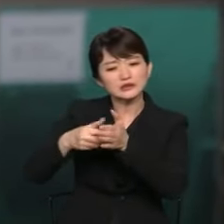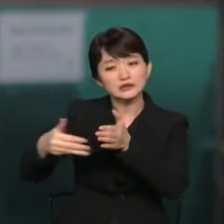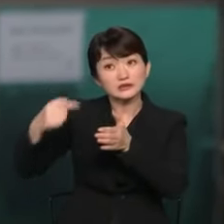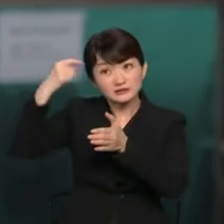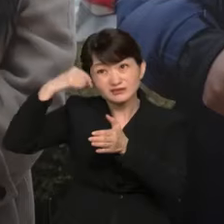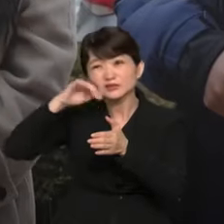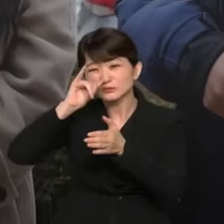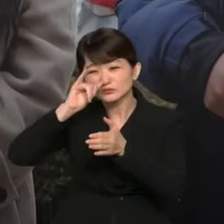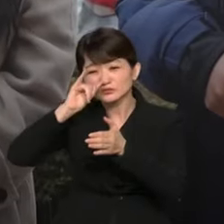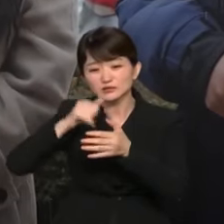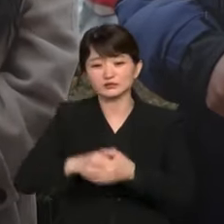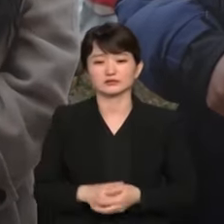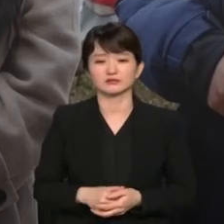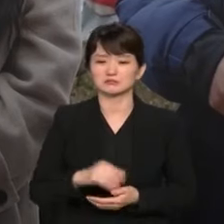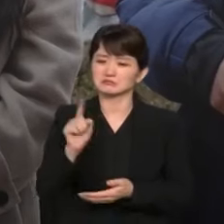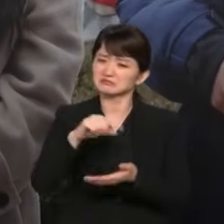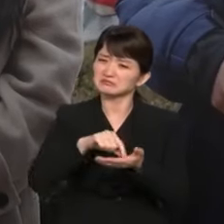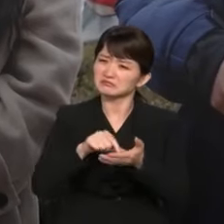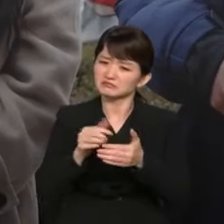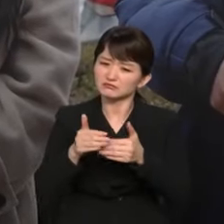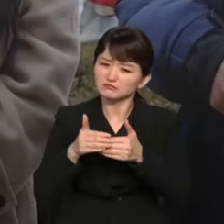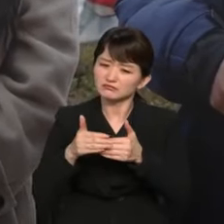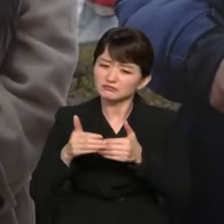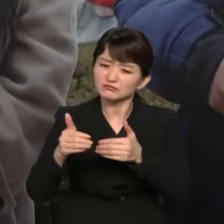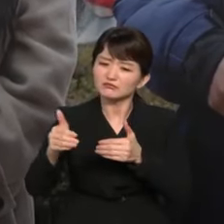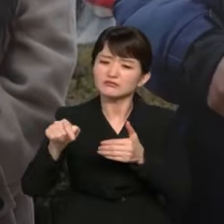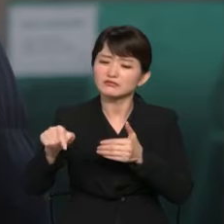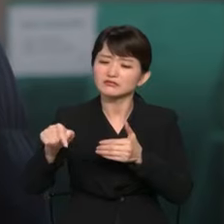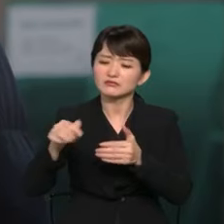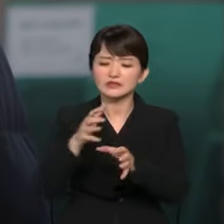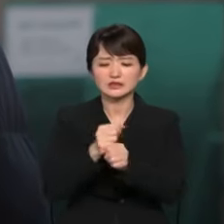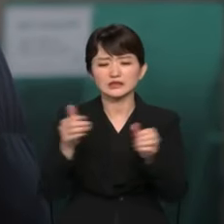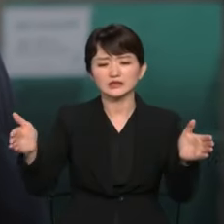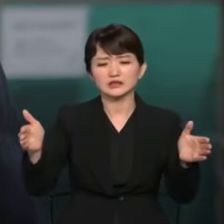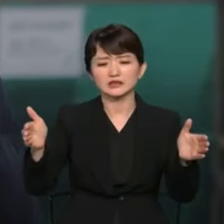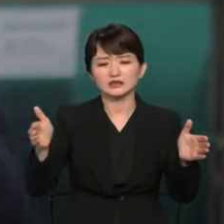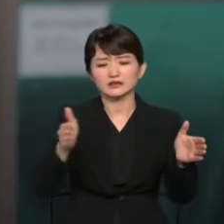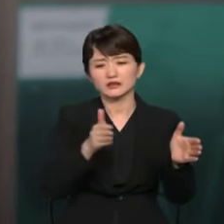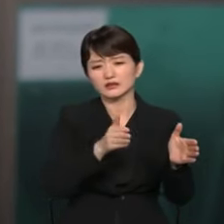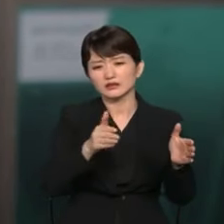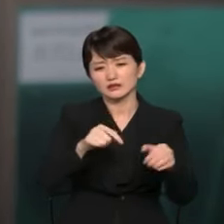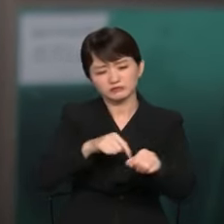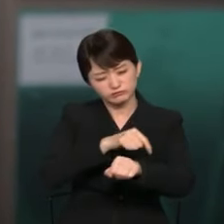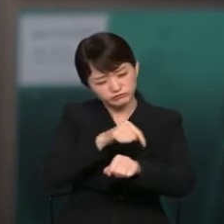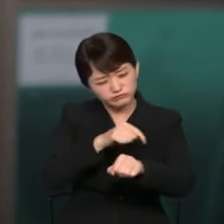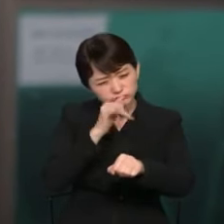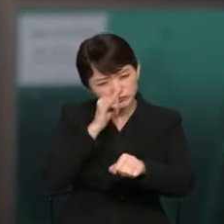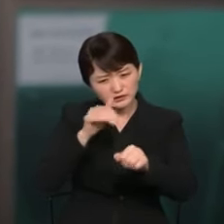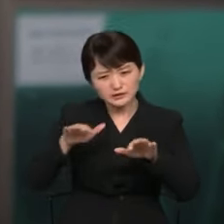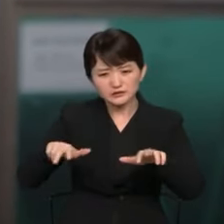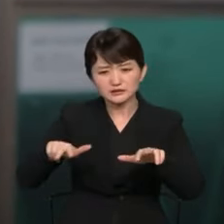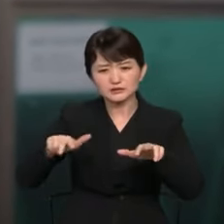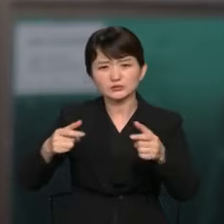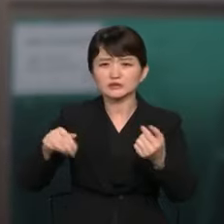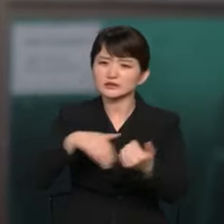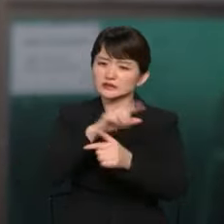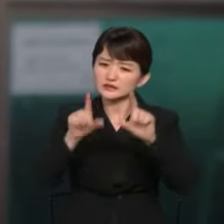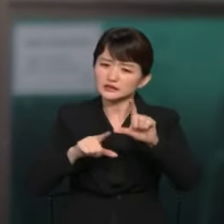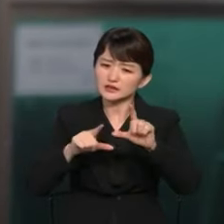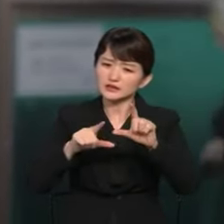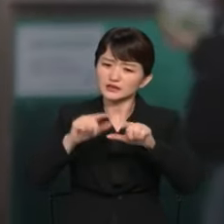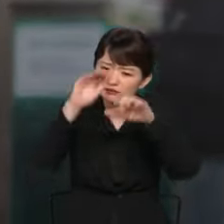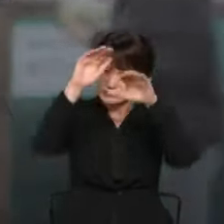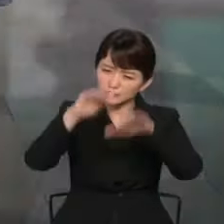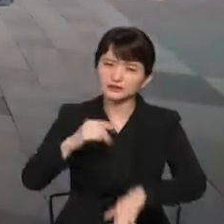좀 되더라고요. 어느 정도 예, 진행이 되고 있는데 뭐 기간은 좀 더 걸리겠다. 이런 진행 상황을 한번 얘기를 좀